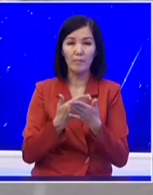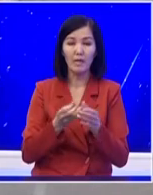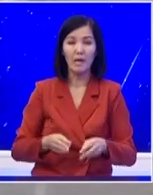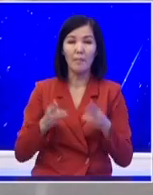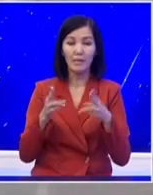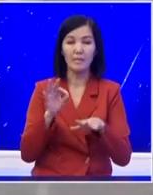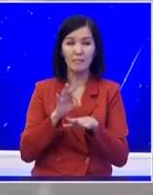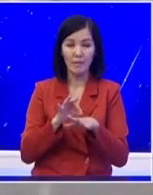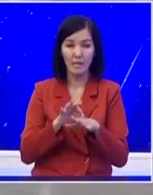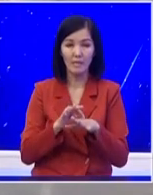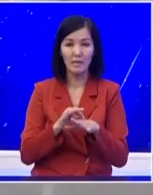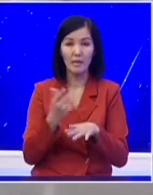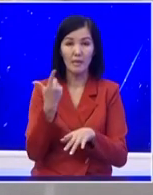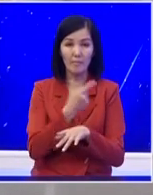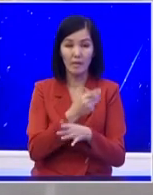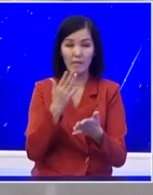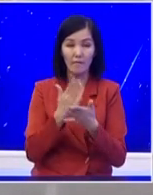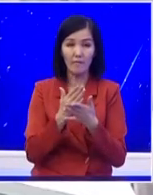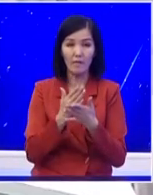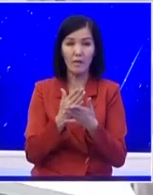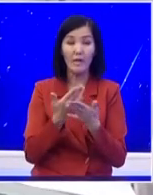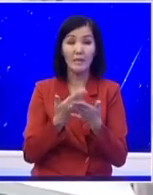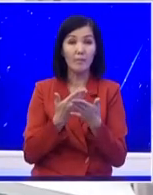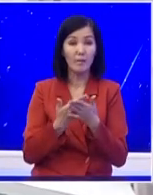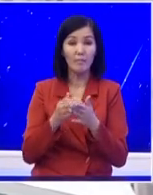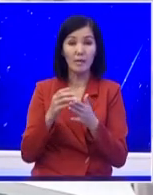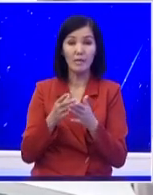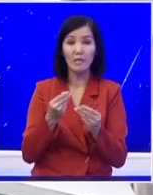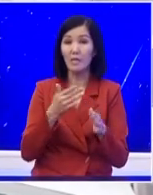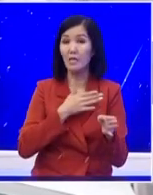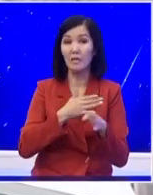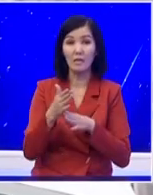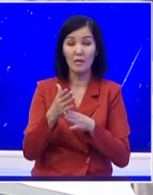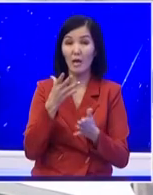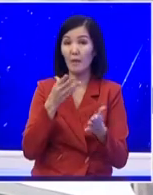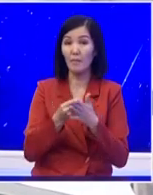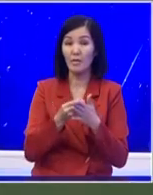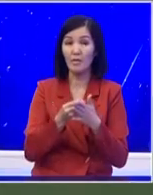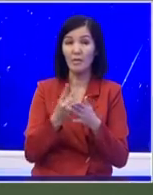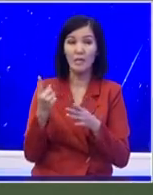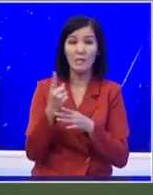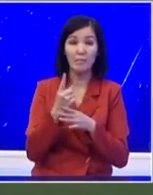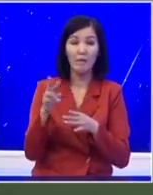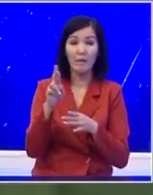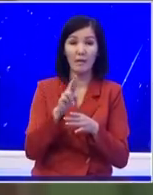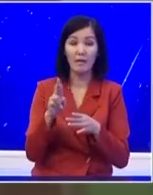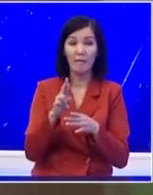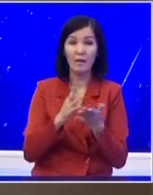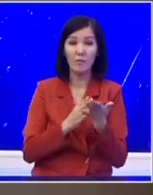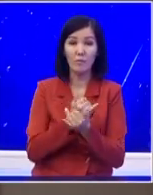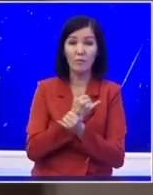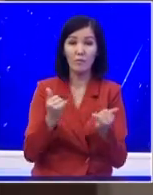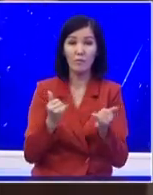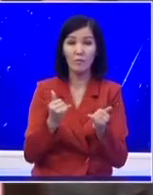для окружающих, а также прививки. Для тех, кто не застрахован и не внес отчисления за неоплаченный период с 1 января, пакет ОСМС